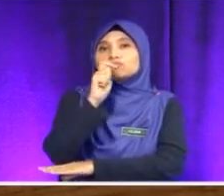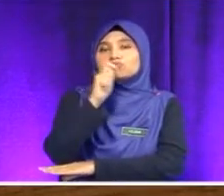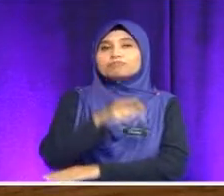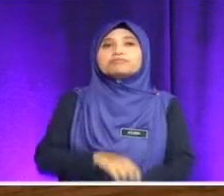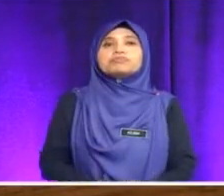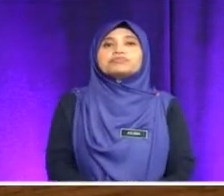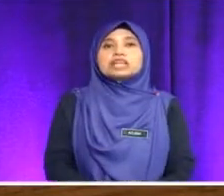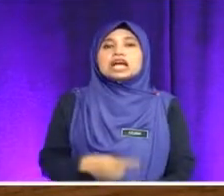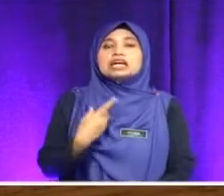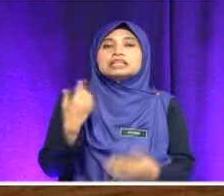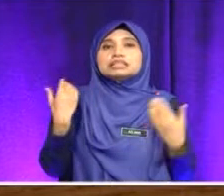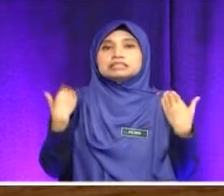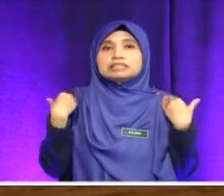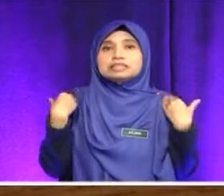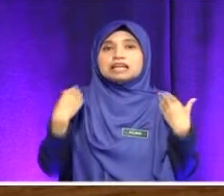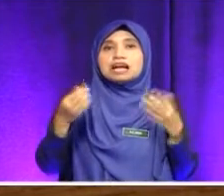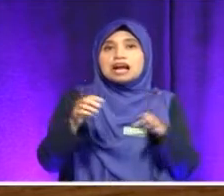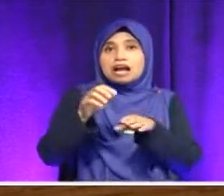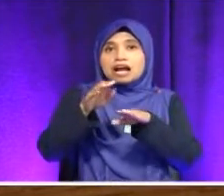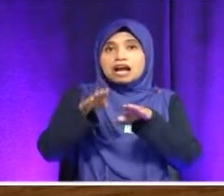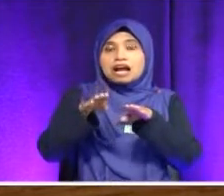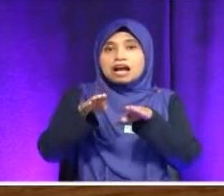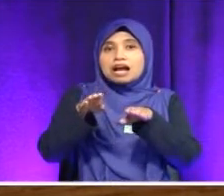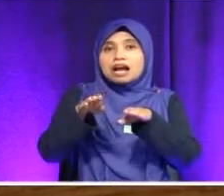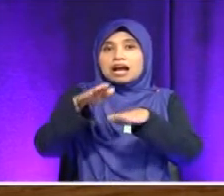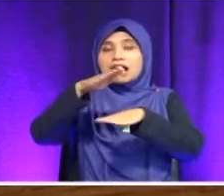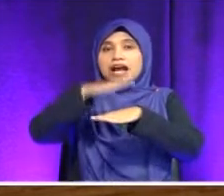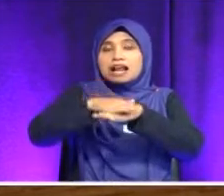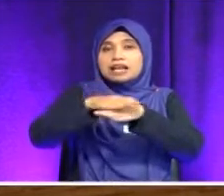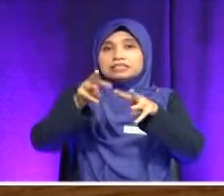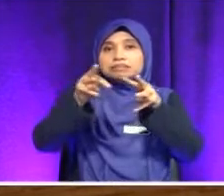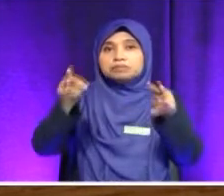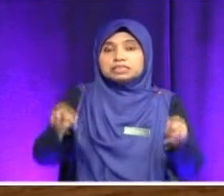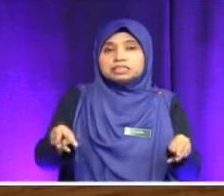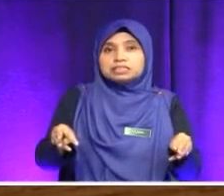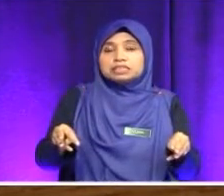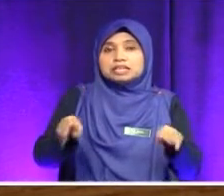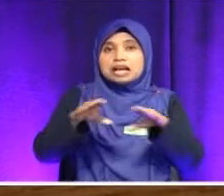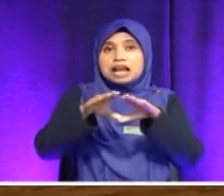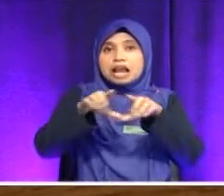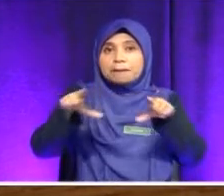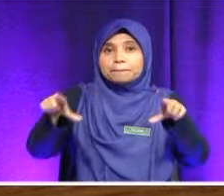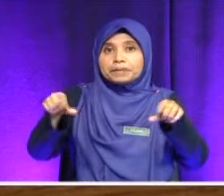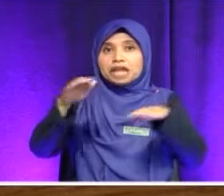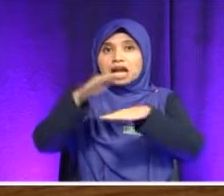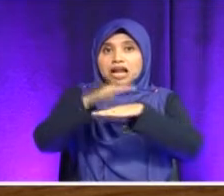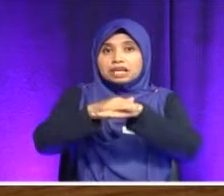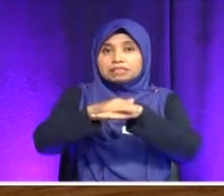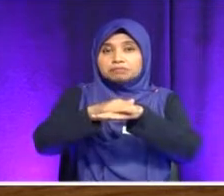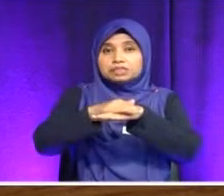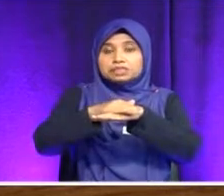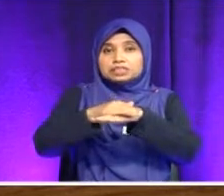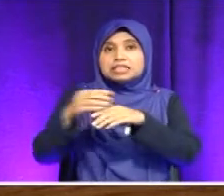kita ada alas meja ataupun kita Panggil sebagai the background lapik alas meja selendang